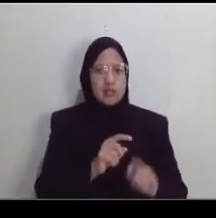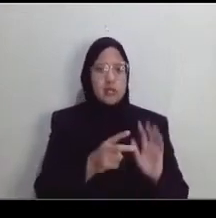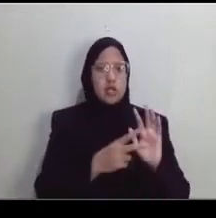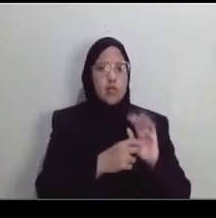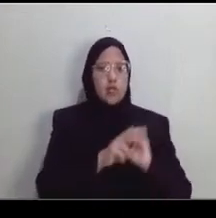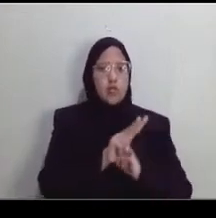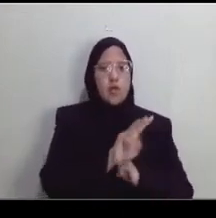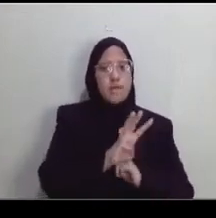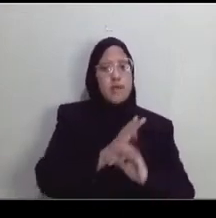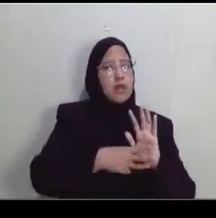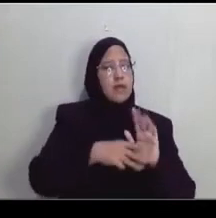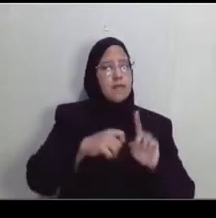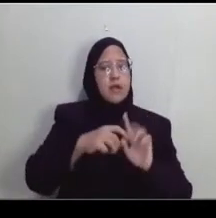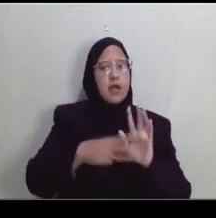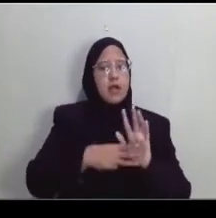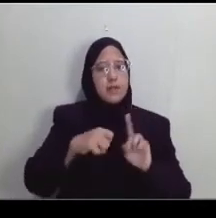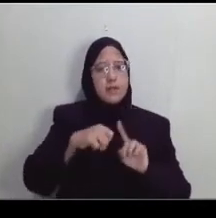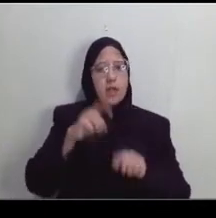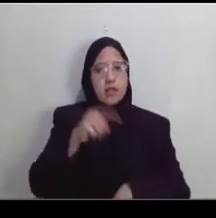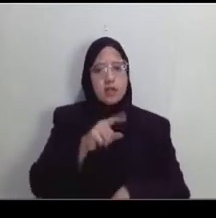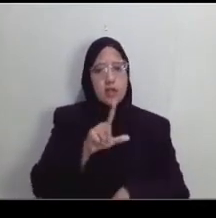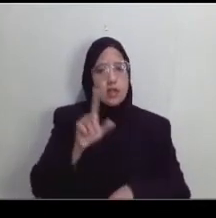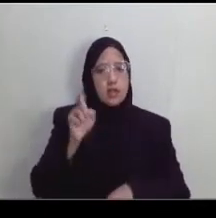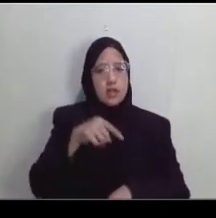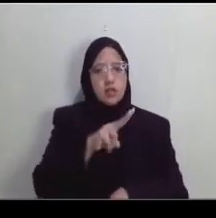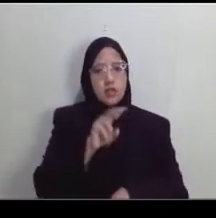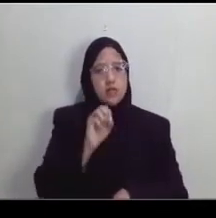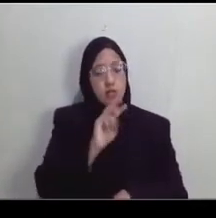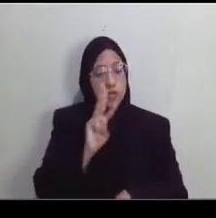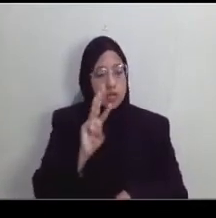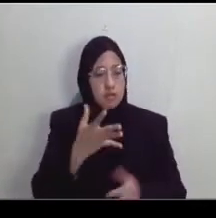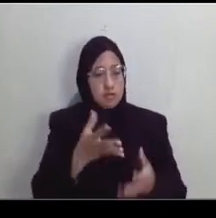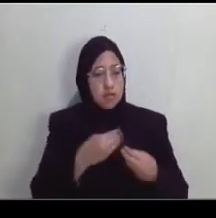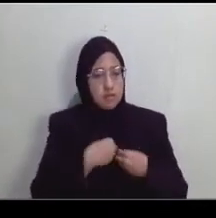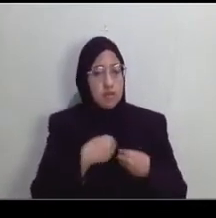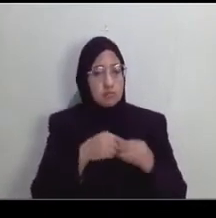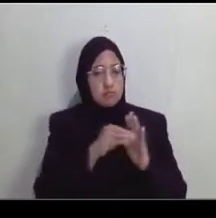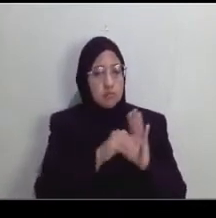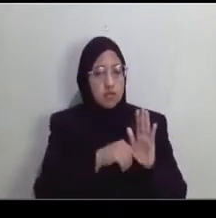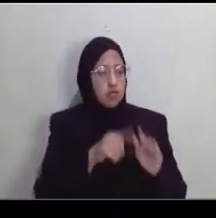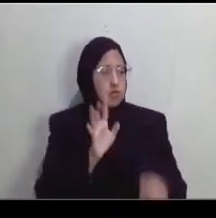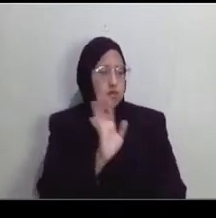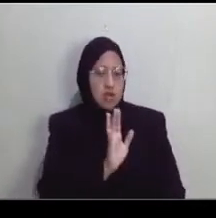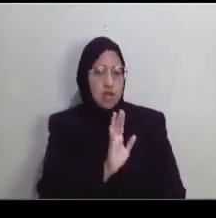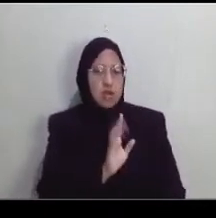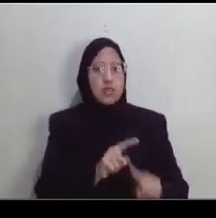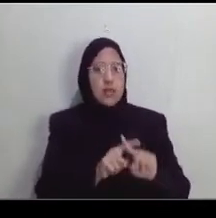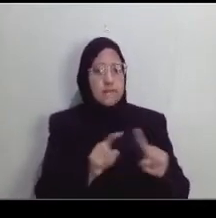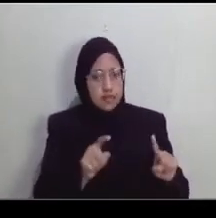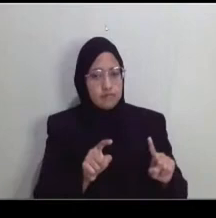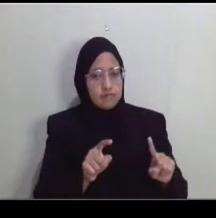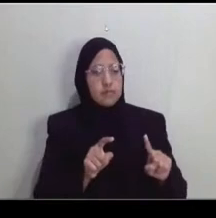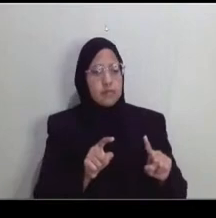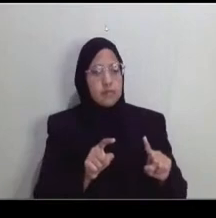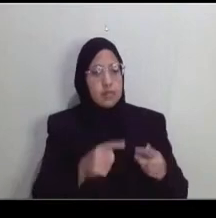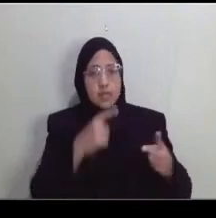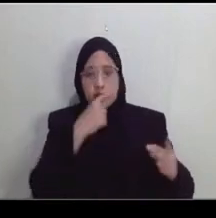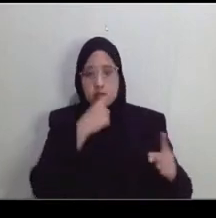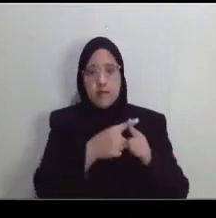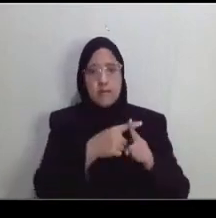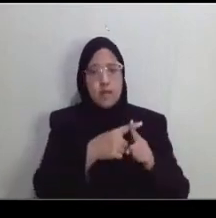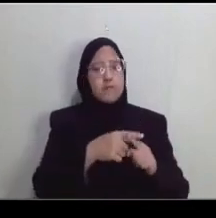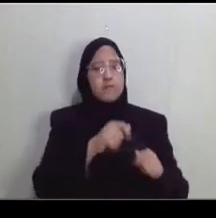mkmk Gar l/ 2023 melainkan juga membuat pernyataan yang